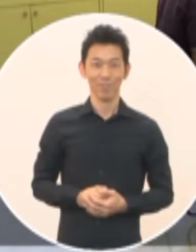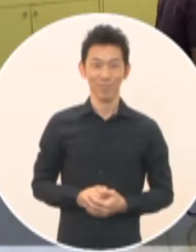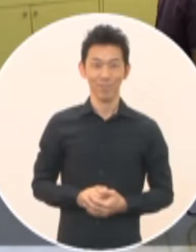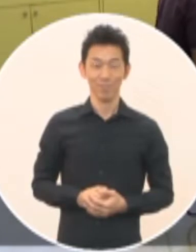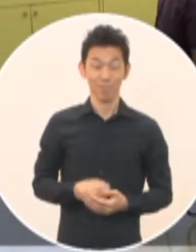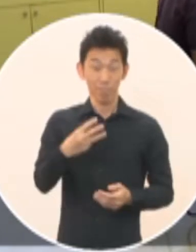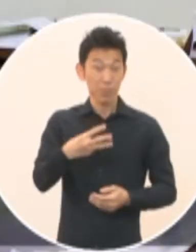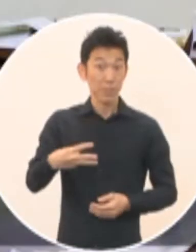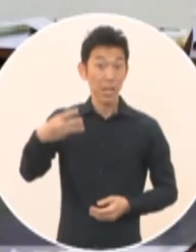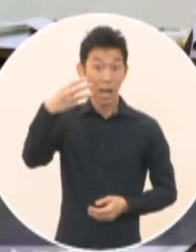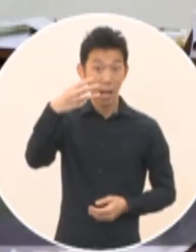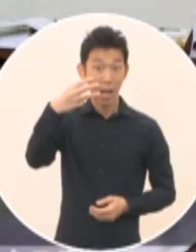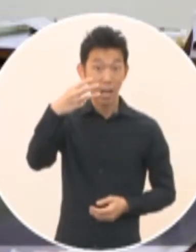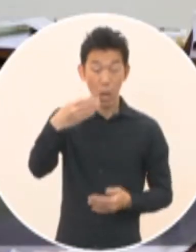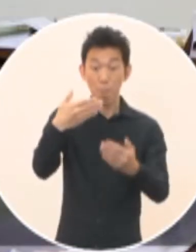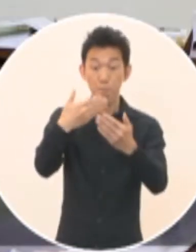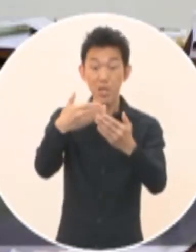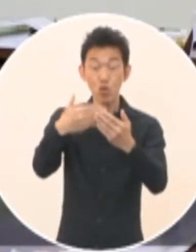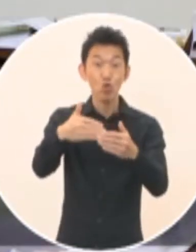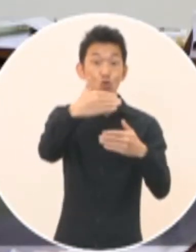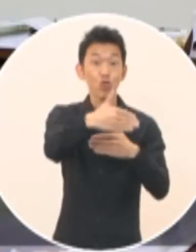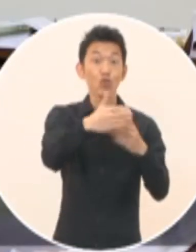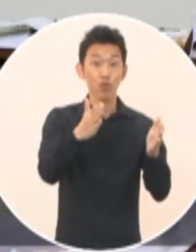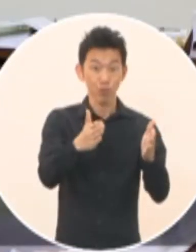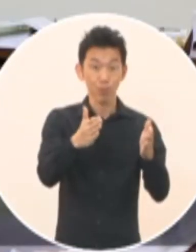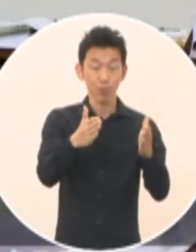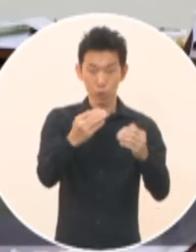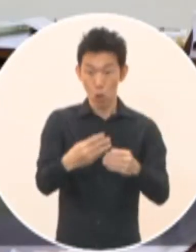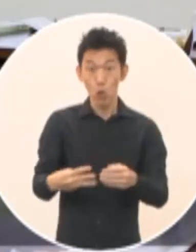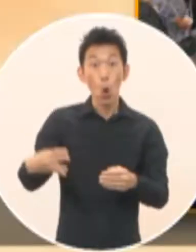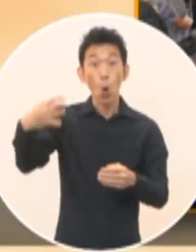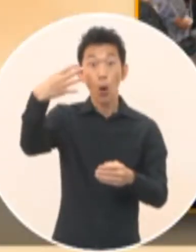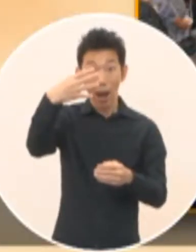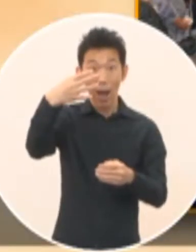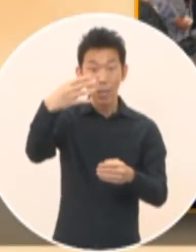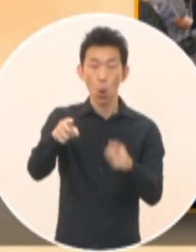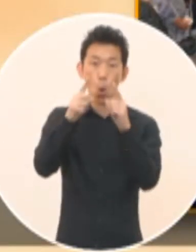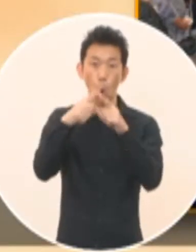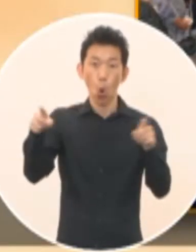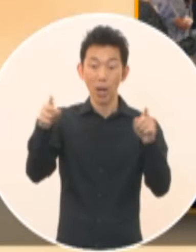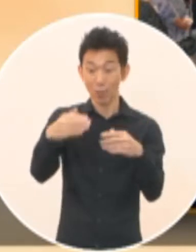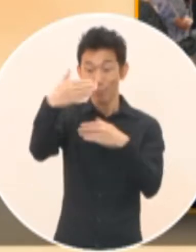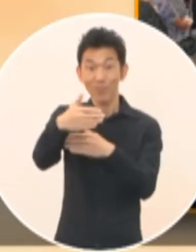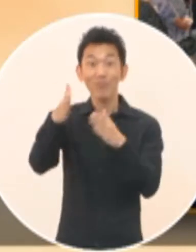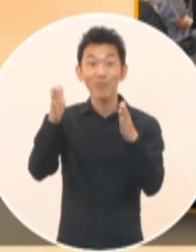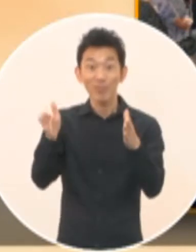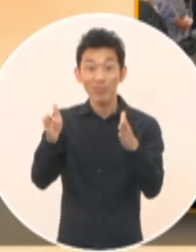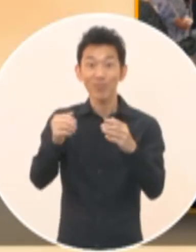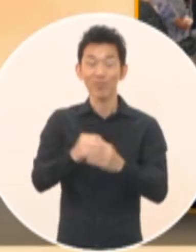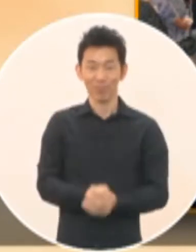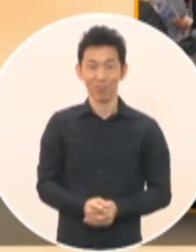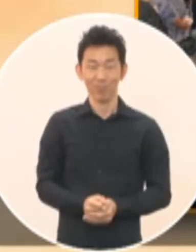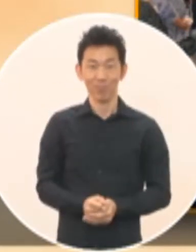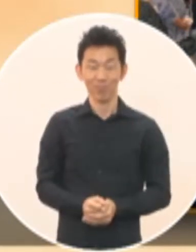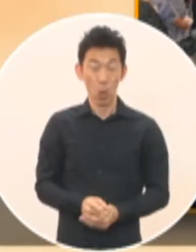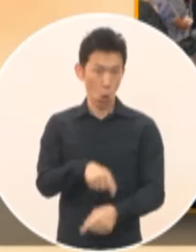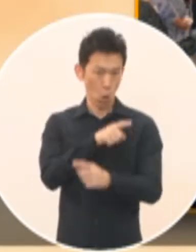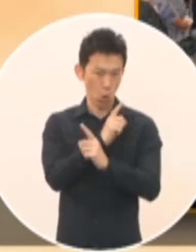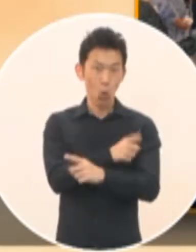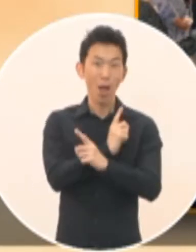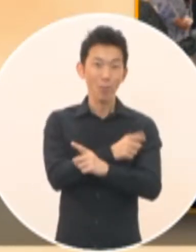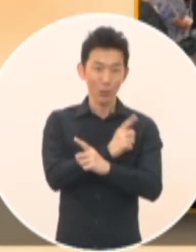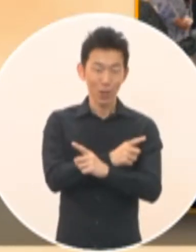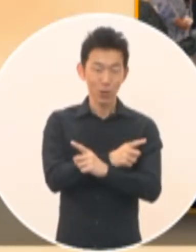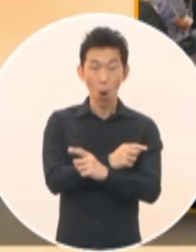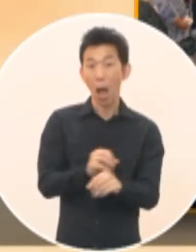3階には美術室、4階には音楽室もあります。ドラムセット、アンプや